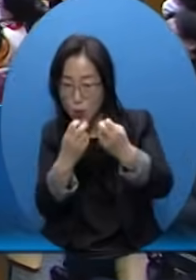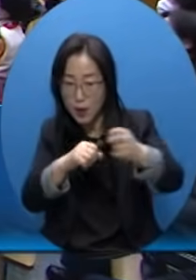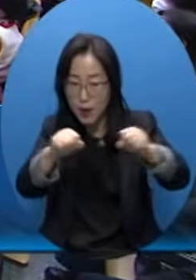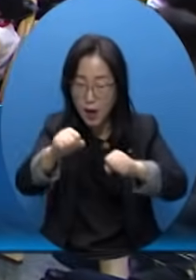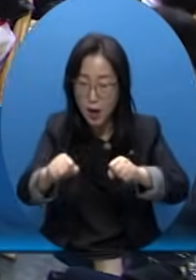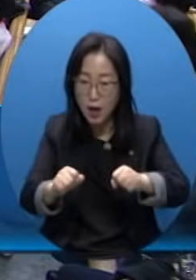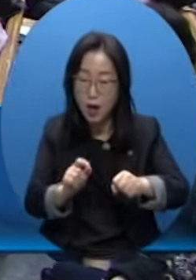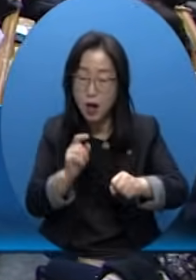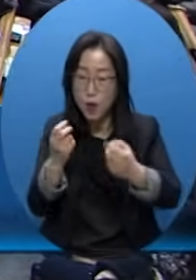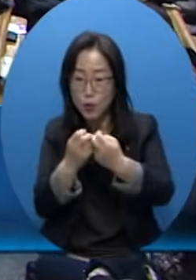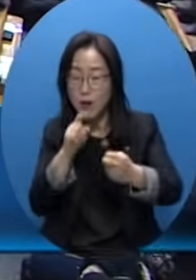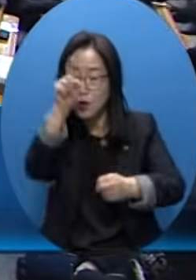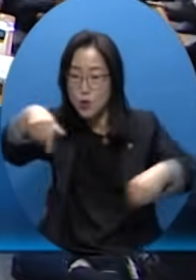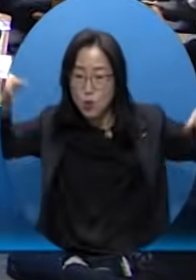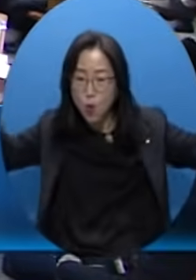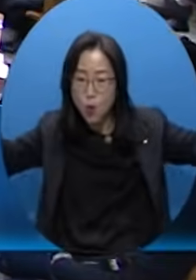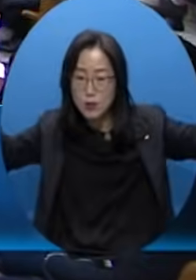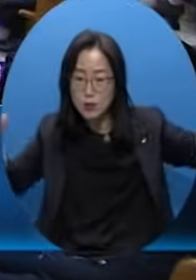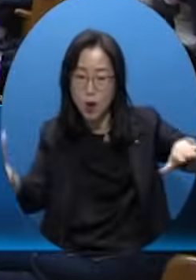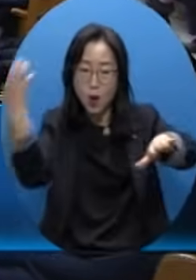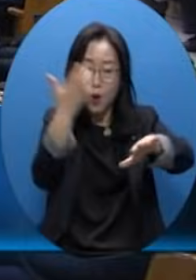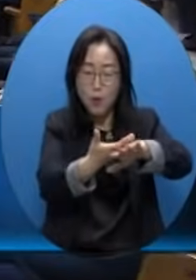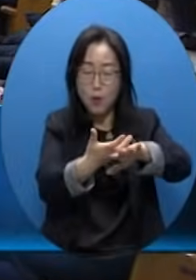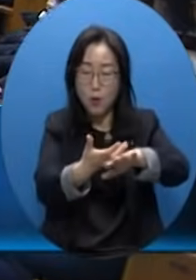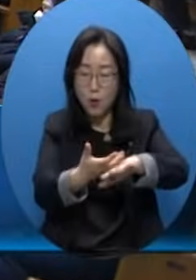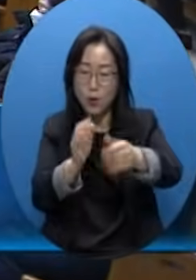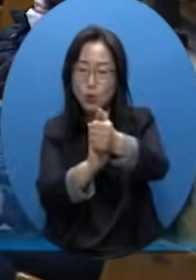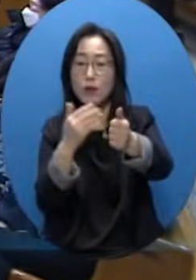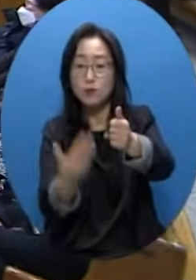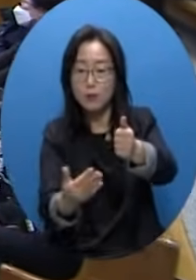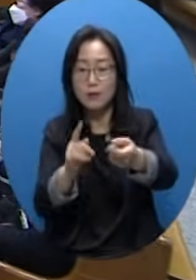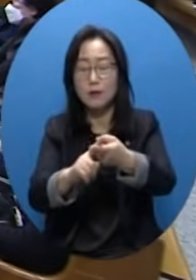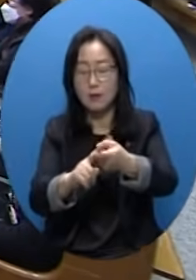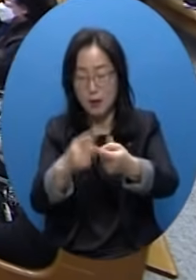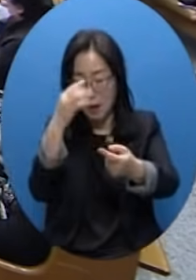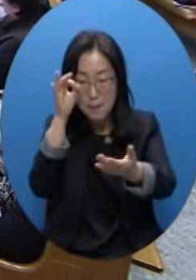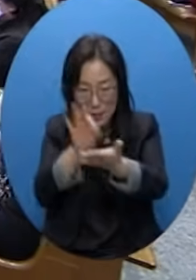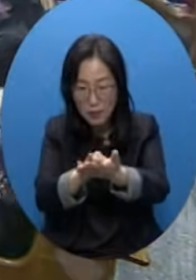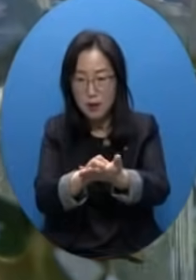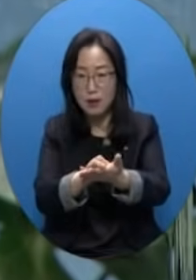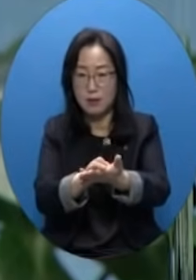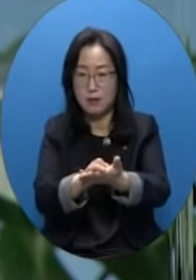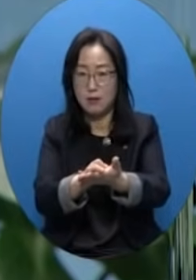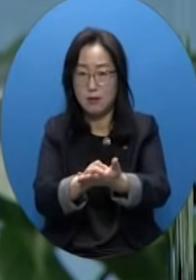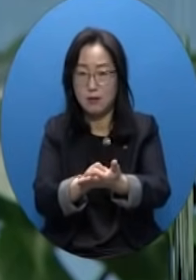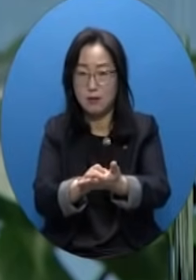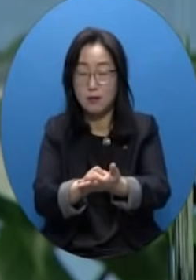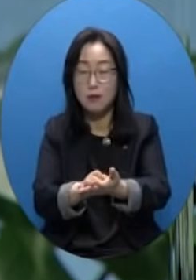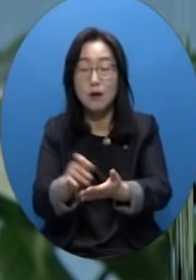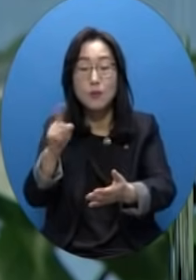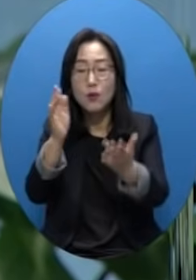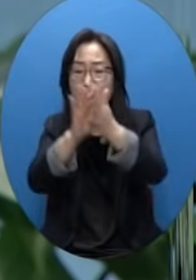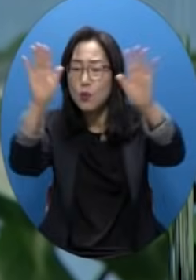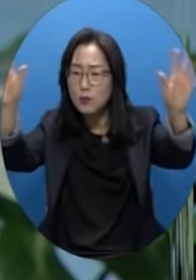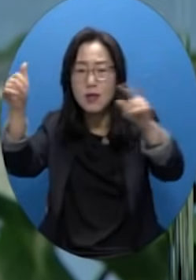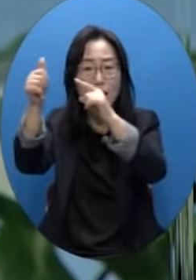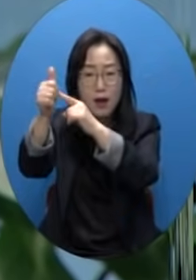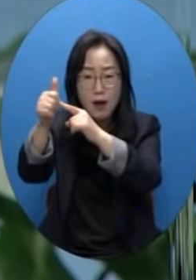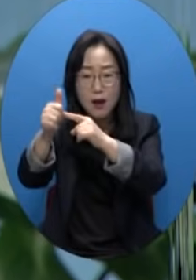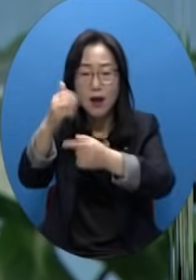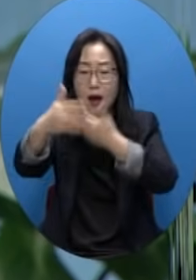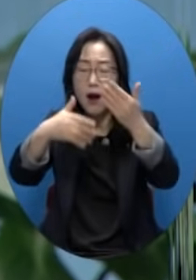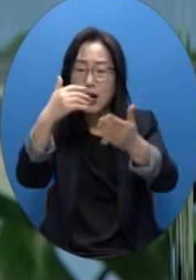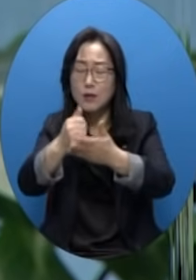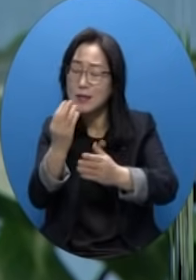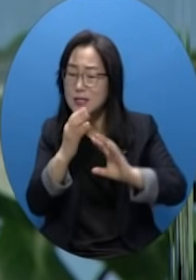업어 내게로 인도 하였음을 너희가 보았느니라 모세가 이스라엘 백성들에게 하남에 도심의 대한 설명하면서